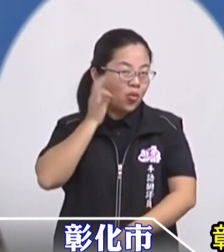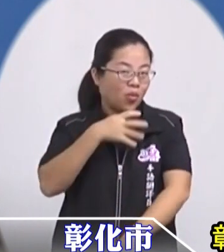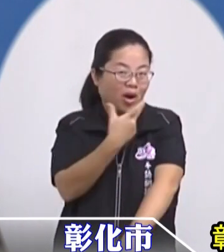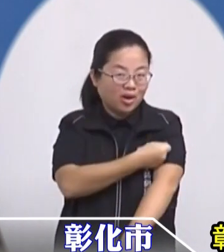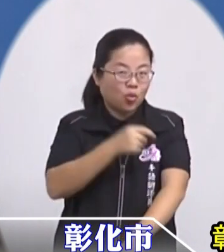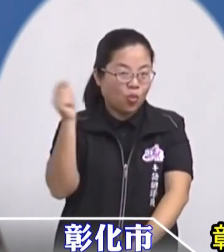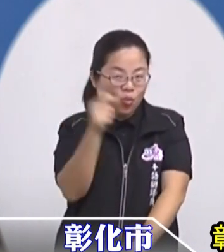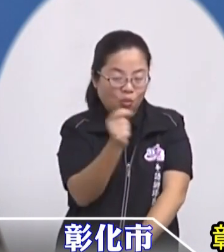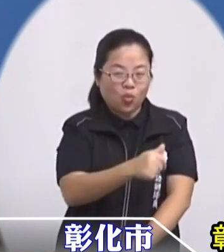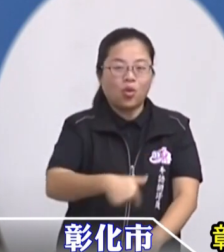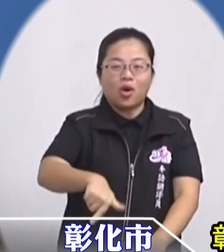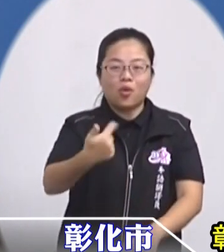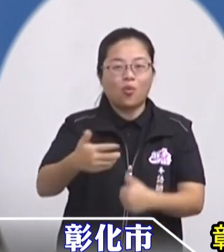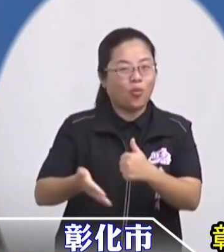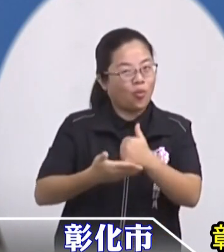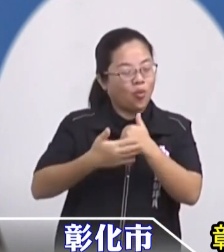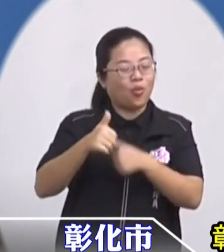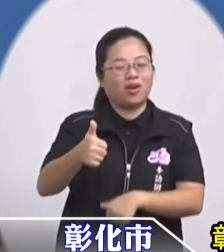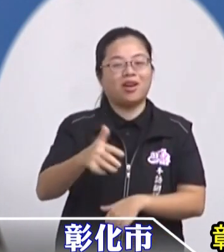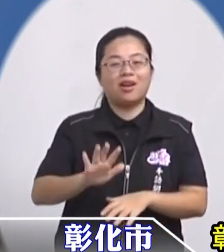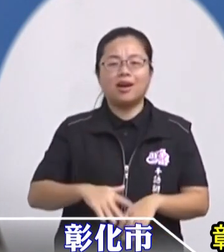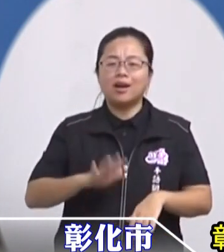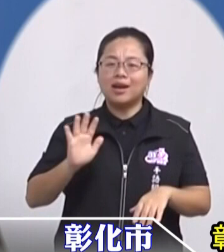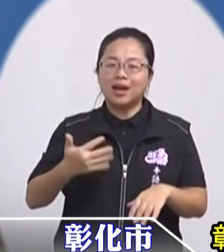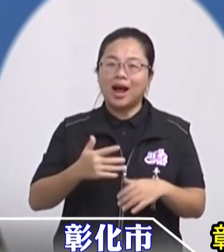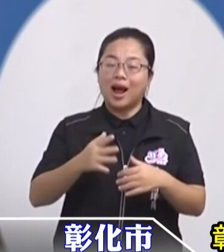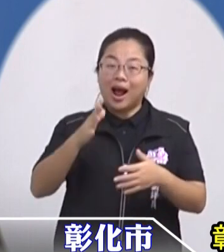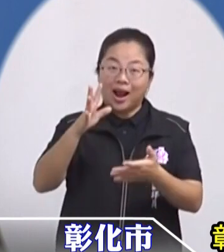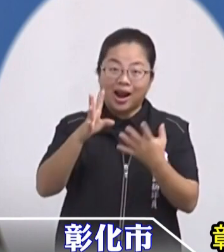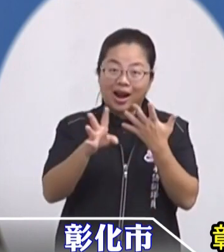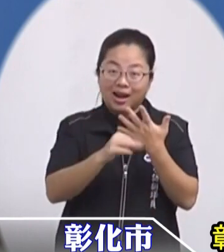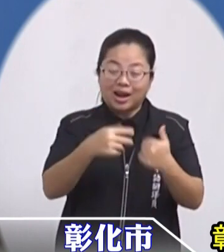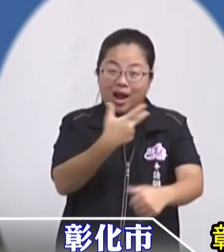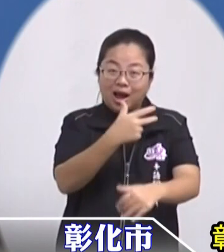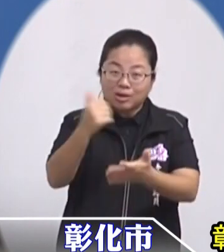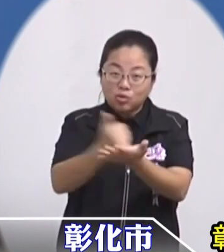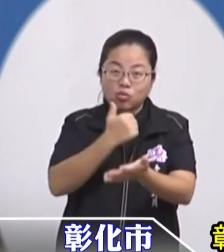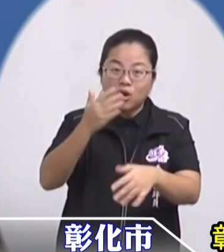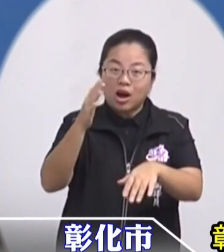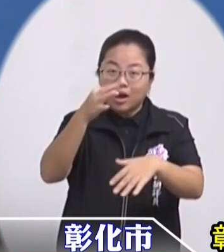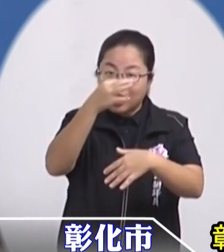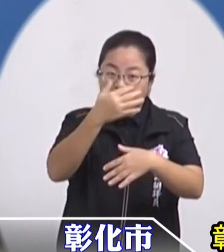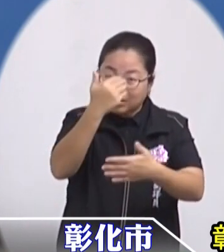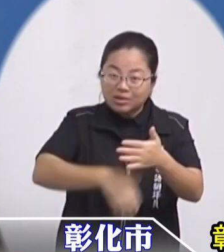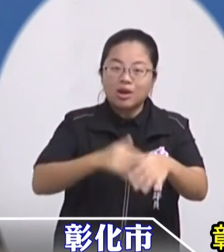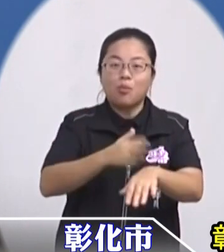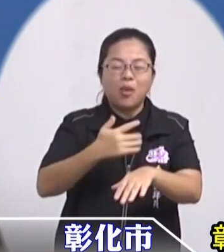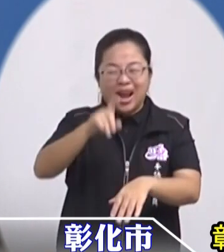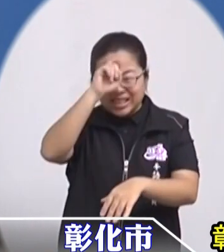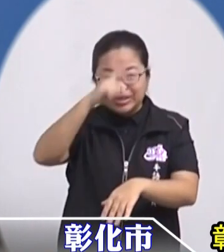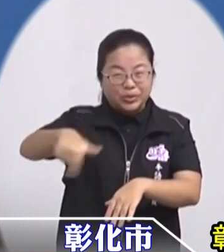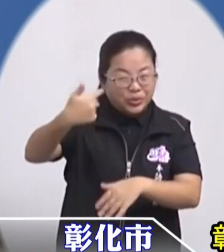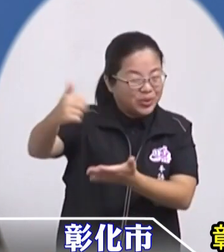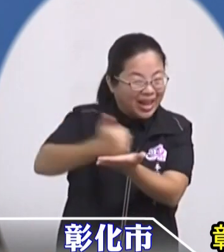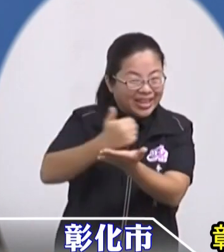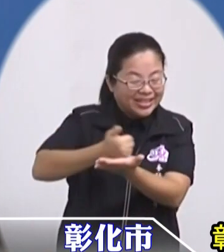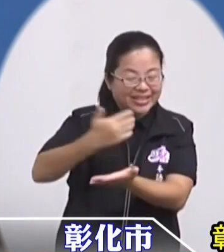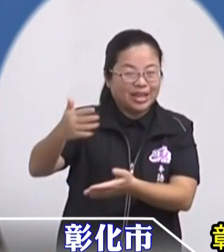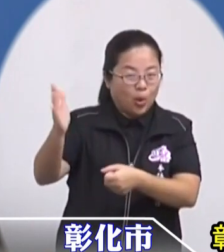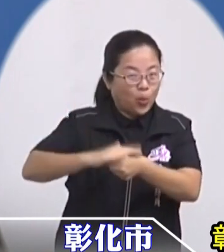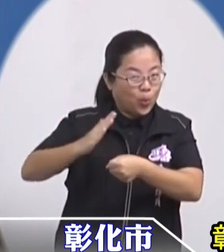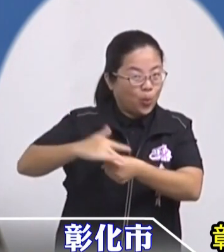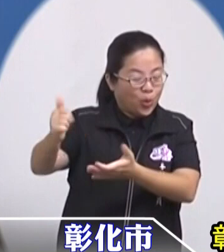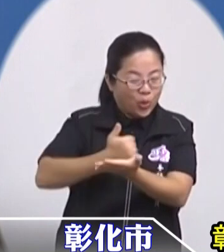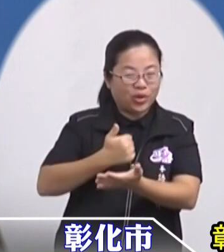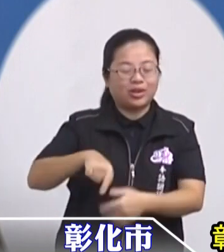这有甲咱娱乐到，伊嘛有讲吼啊量诶不会少吼啊，咱量不会少，我们期待他快点把那6万剂给我们补齐